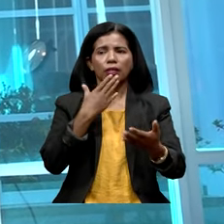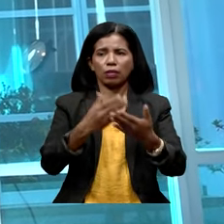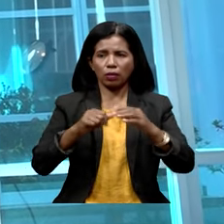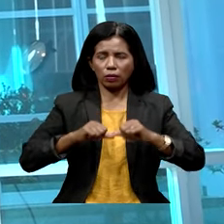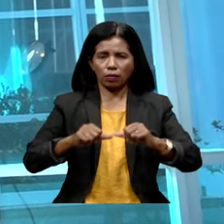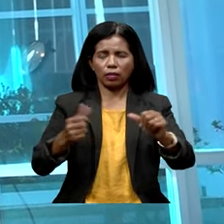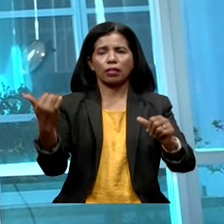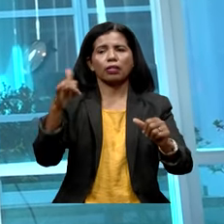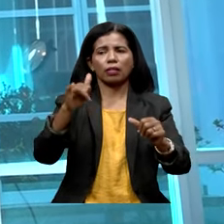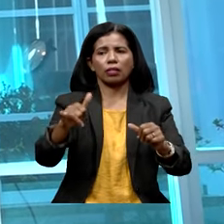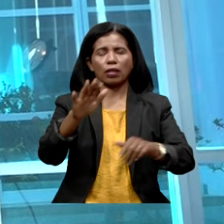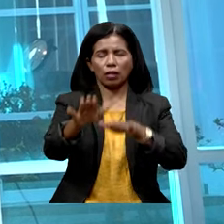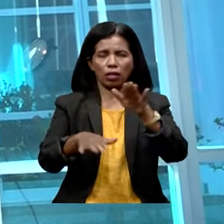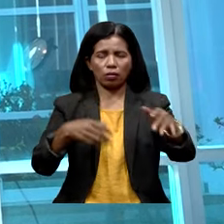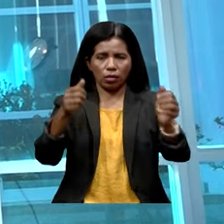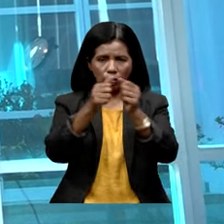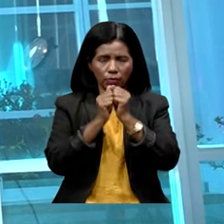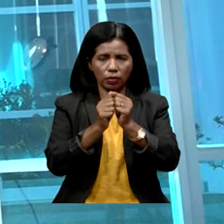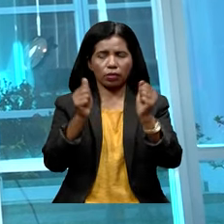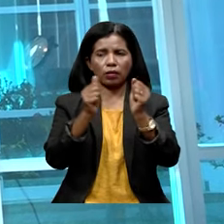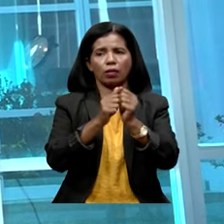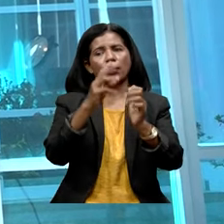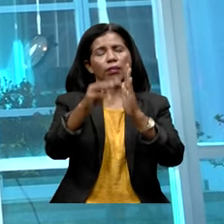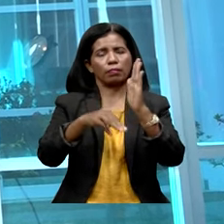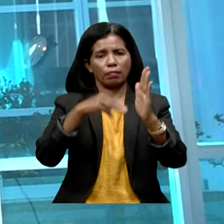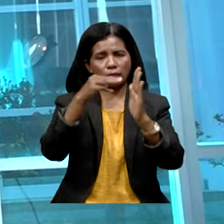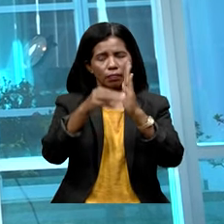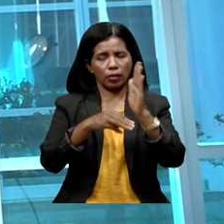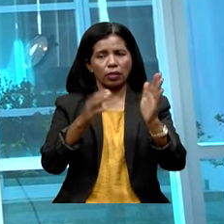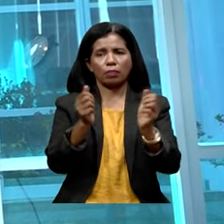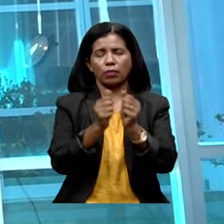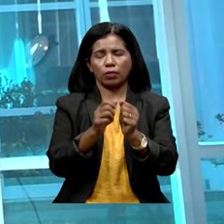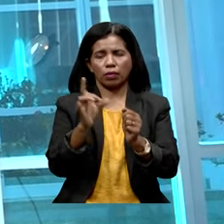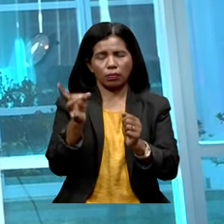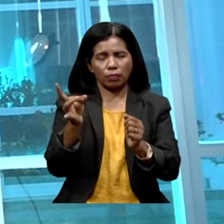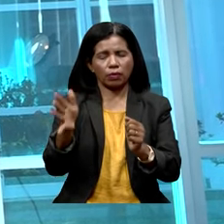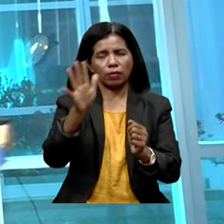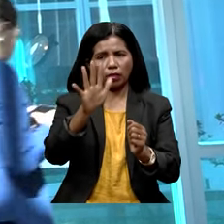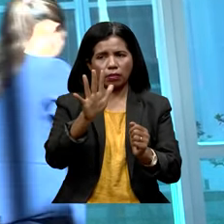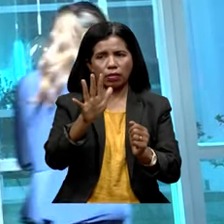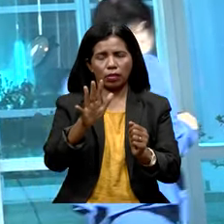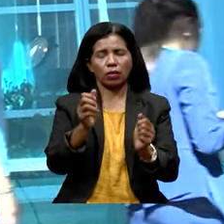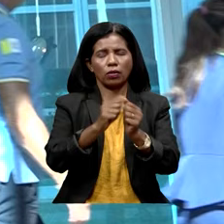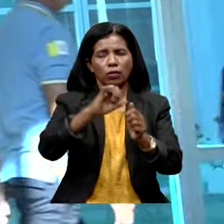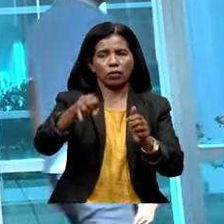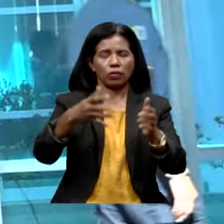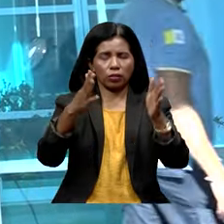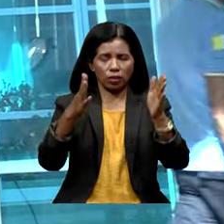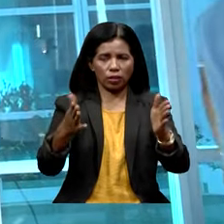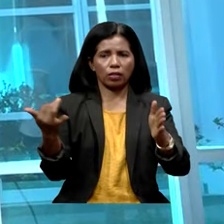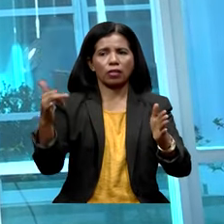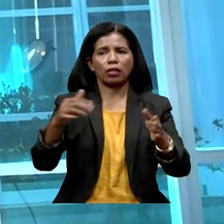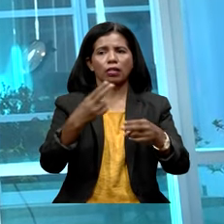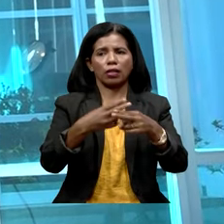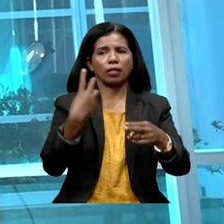Nama sihir saya lahmu tu ko media walau resen lima nabe maka ko jurnalista sihir profesional sihir naran nabe